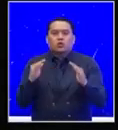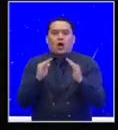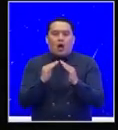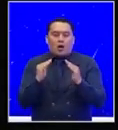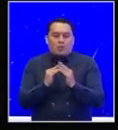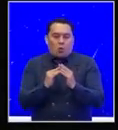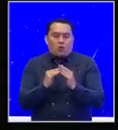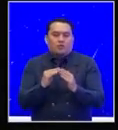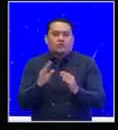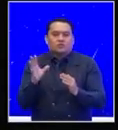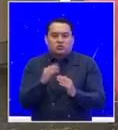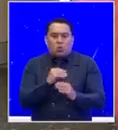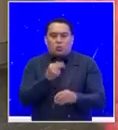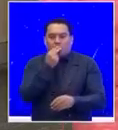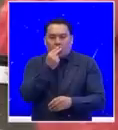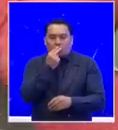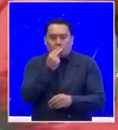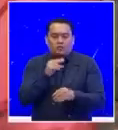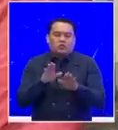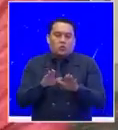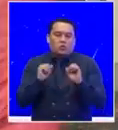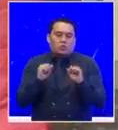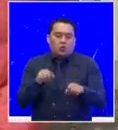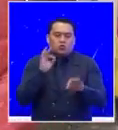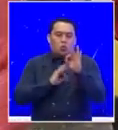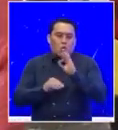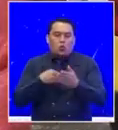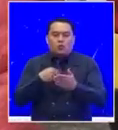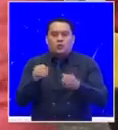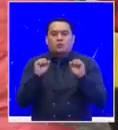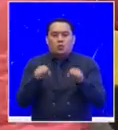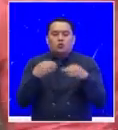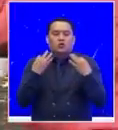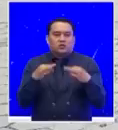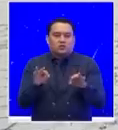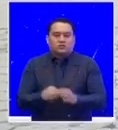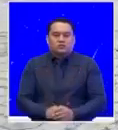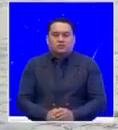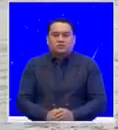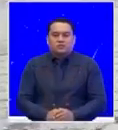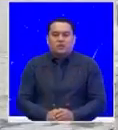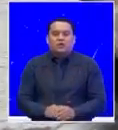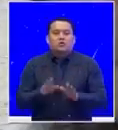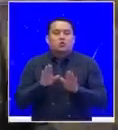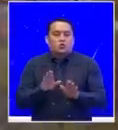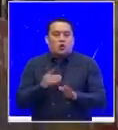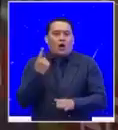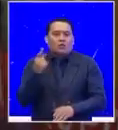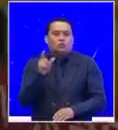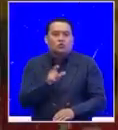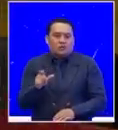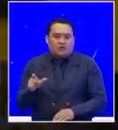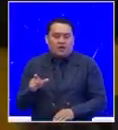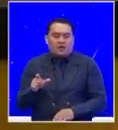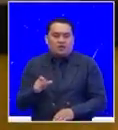за исключением похода за продуктами питания, медикаментами и другими предметами первой необходимости. Но только одному